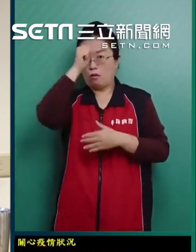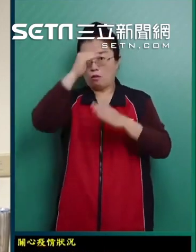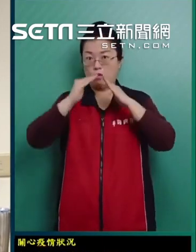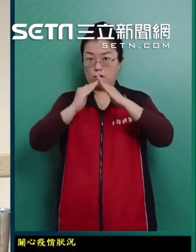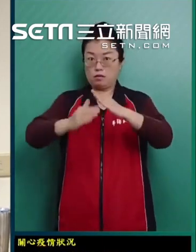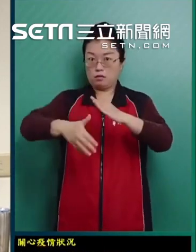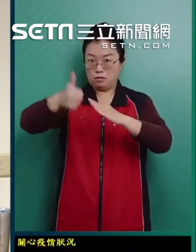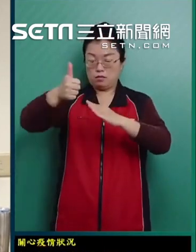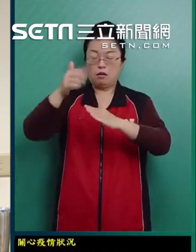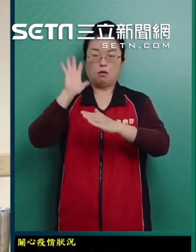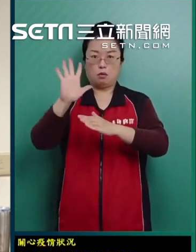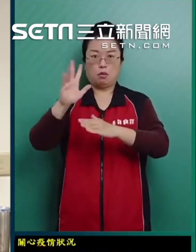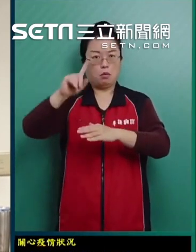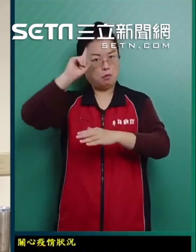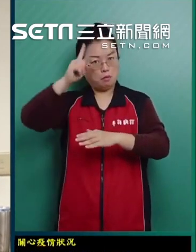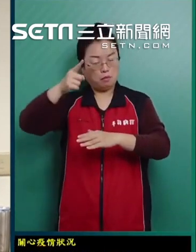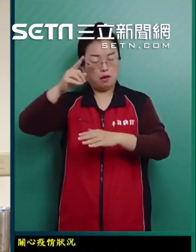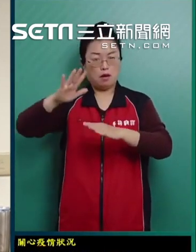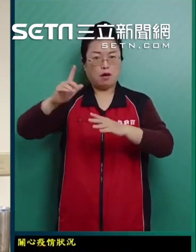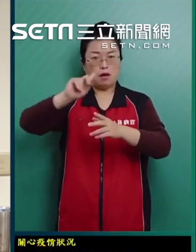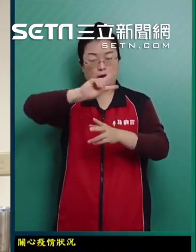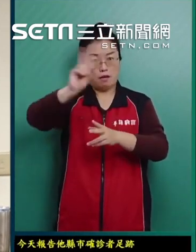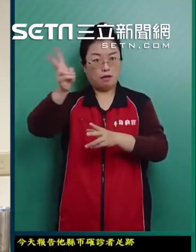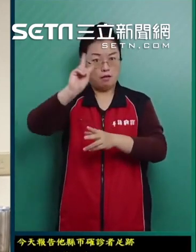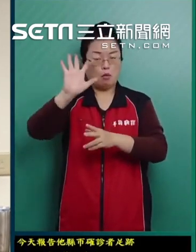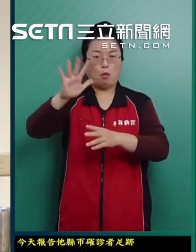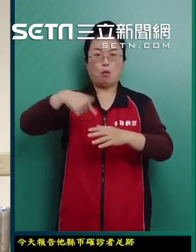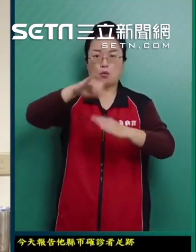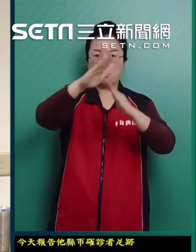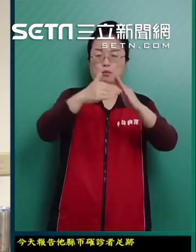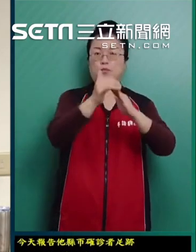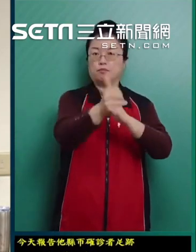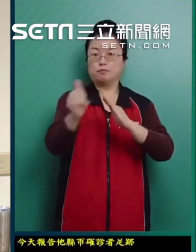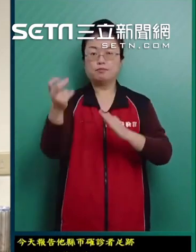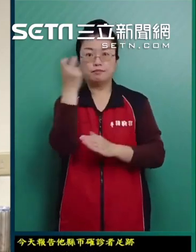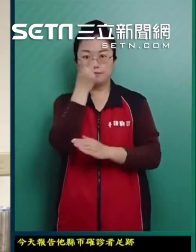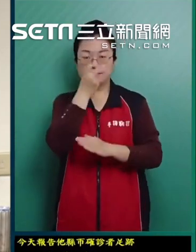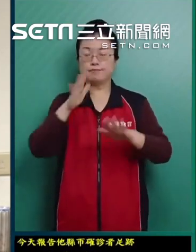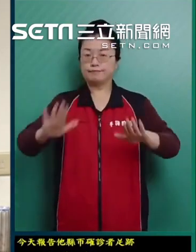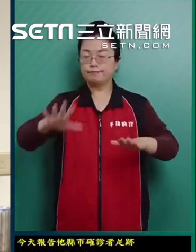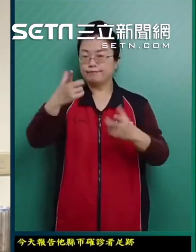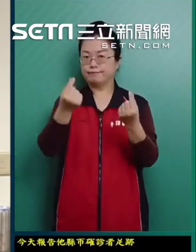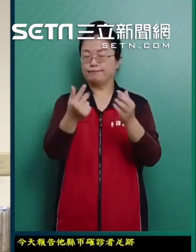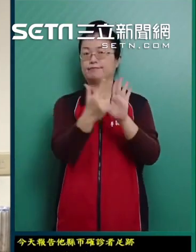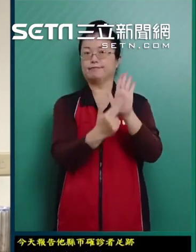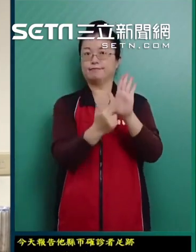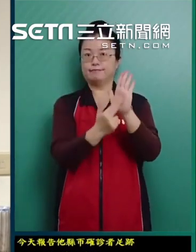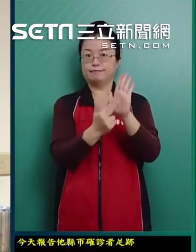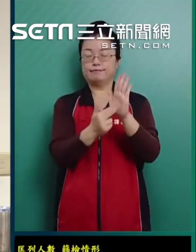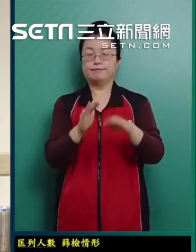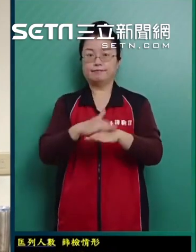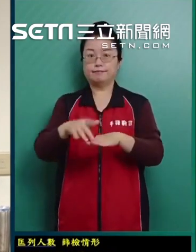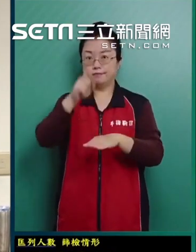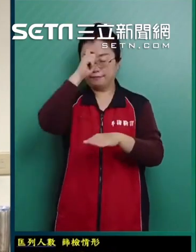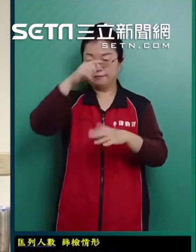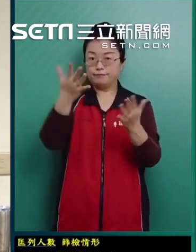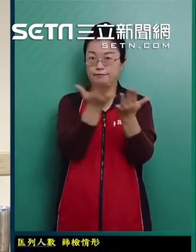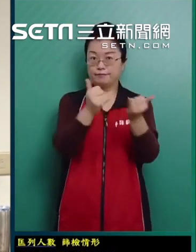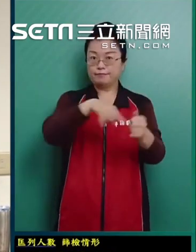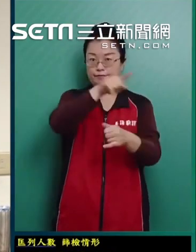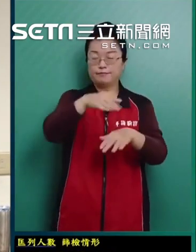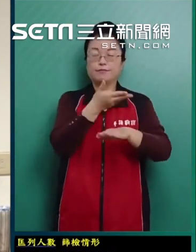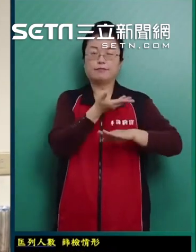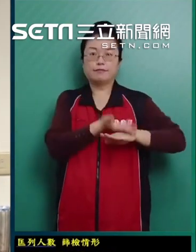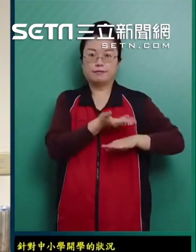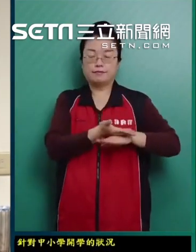进行防疫准备的视察，今天也会进一步向市民朋友做说明，希望学生放心，家长安心。